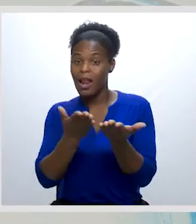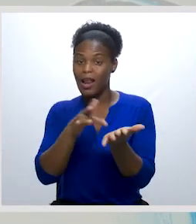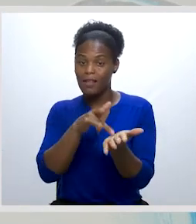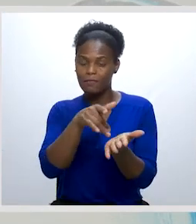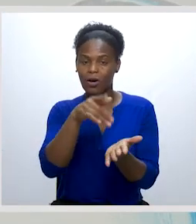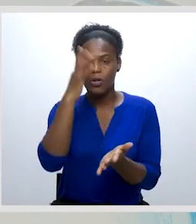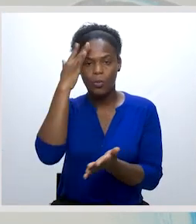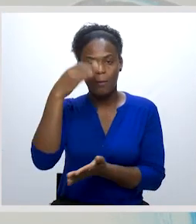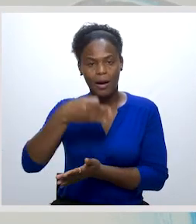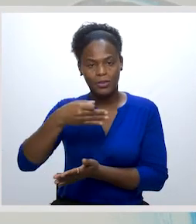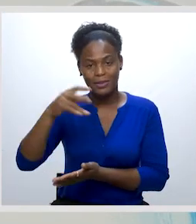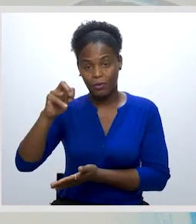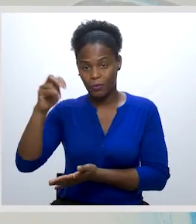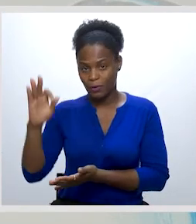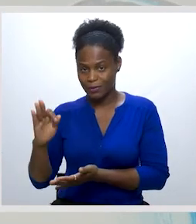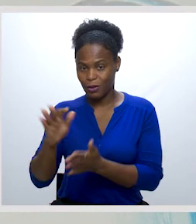34.